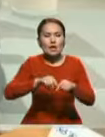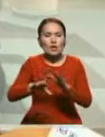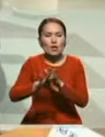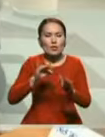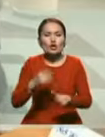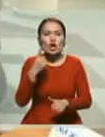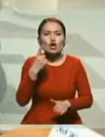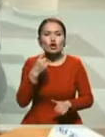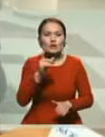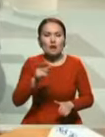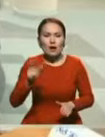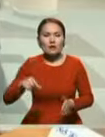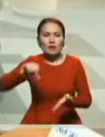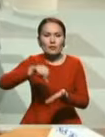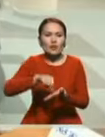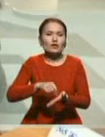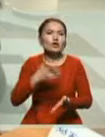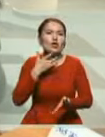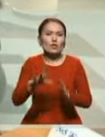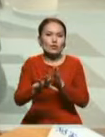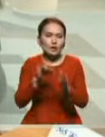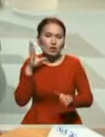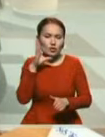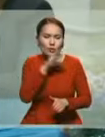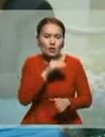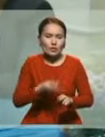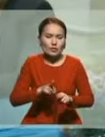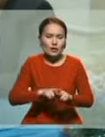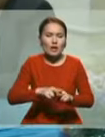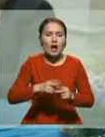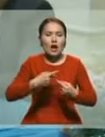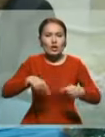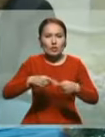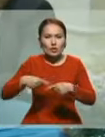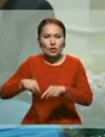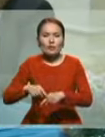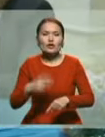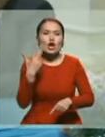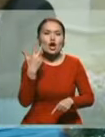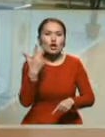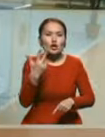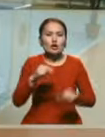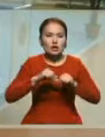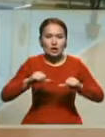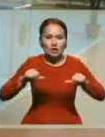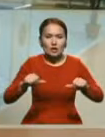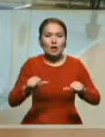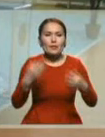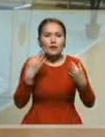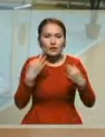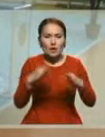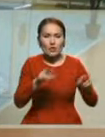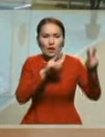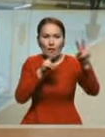ішінде 100-ден астам адам дауыс берді. Көне шаһардағы саяси науқан барысын үш үміткердің сенімді өкілдерімен қатар тәуелсіз